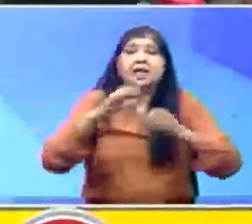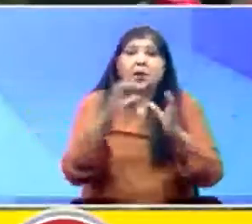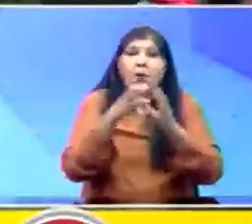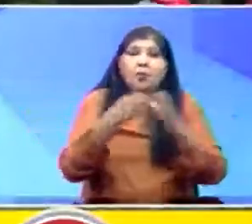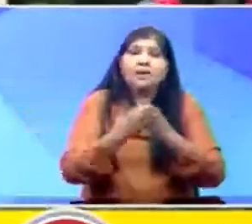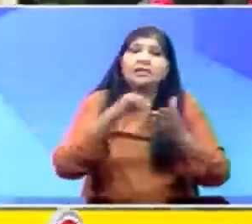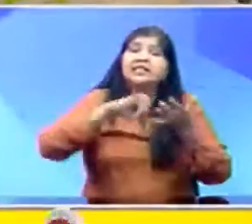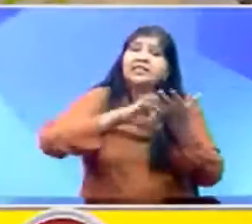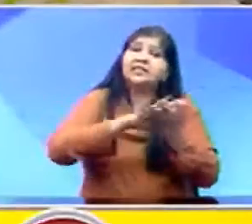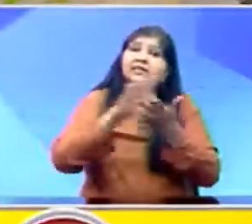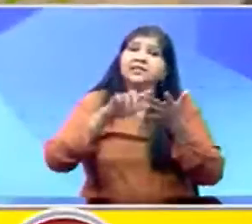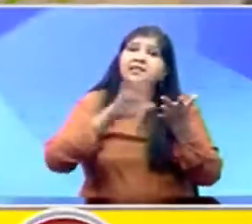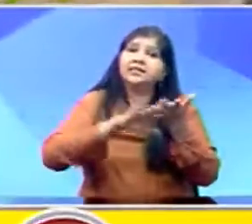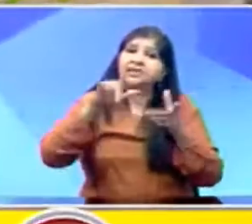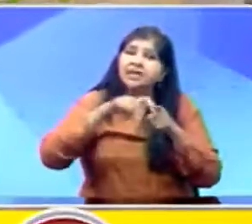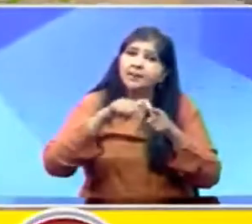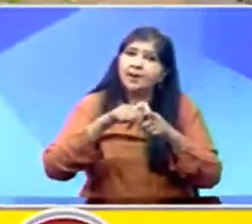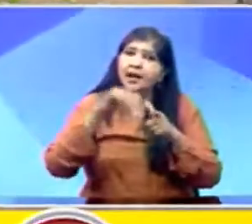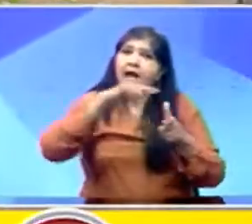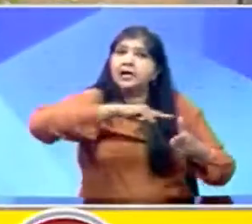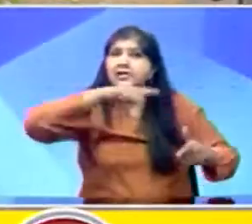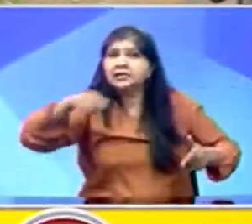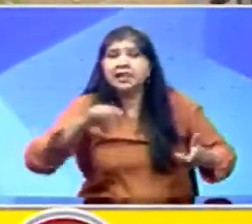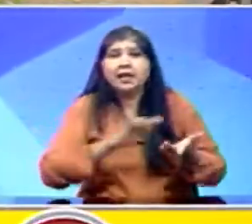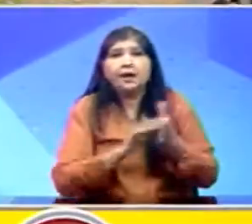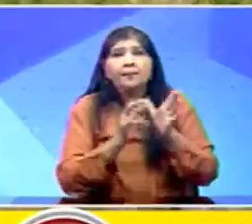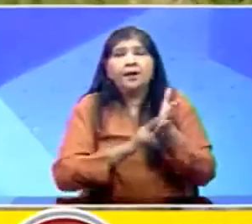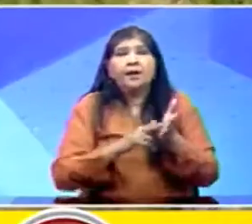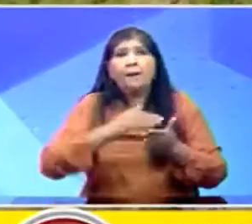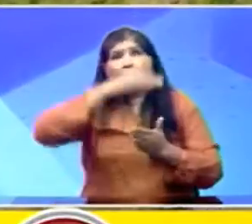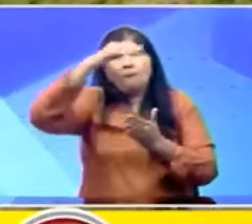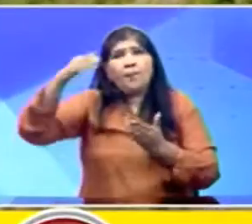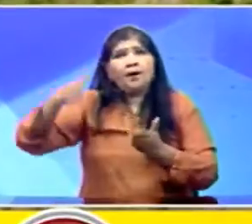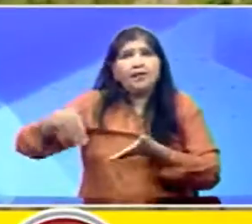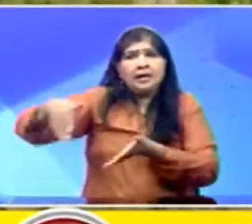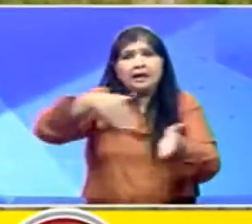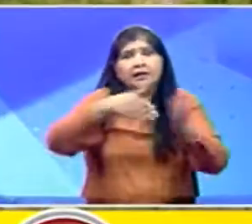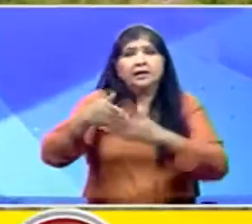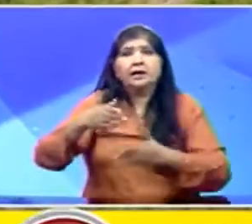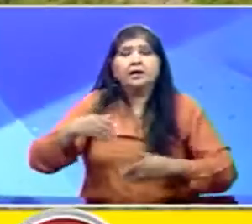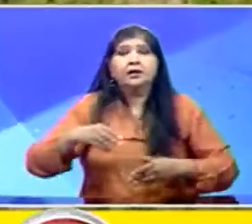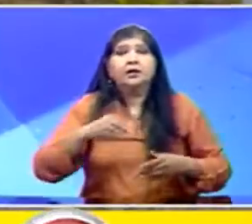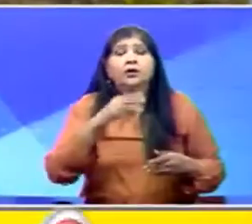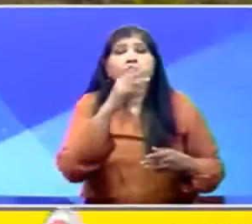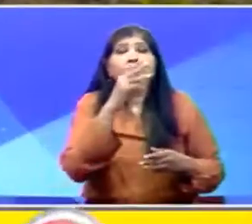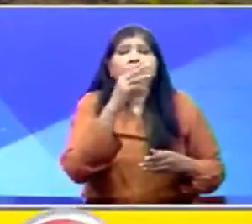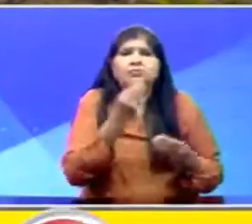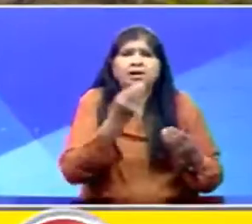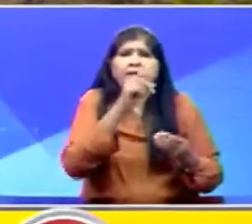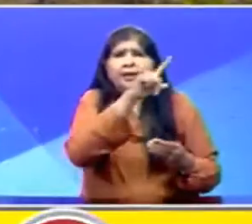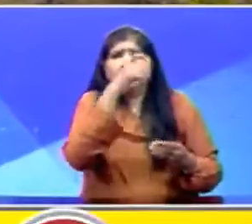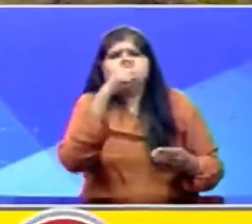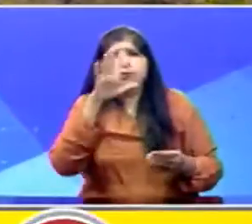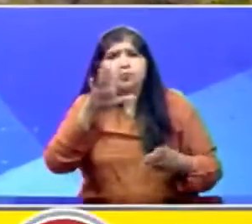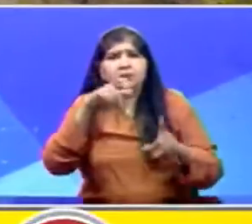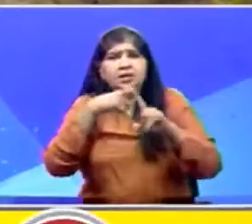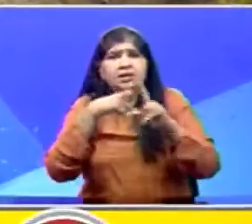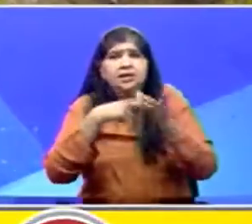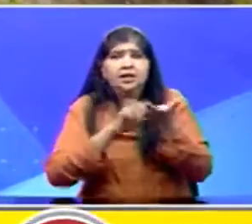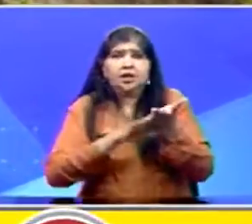निकला है पहाडी रस्तों पर करिपोने 200 किलोमेटर की ये दूरी,